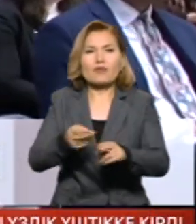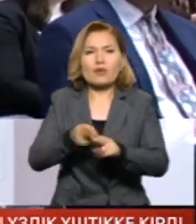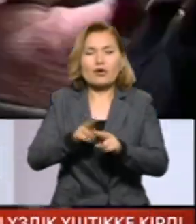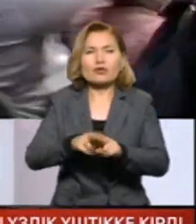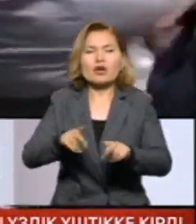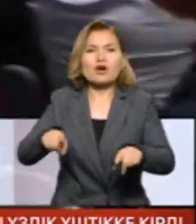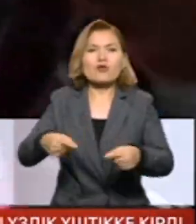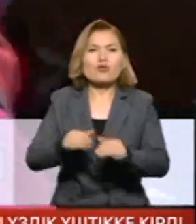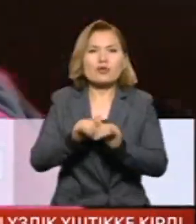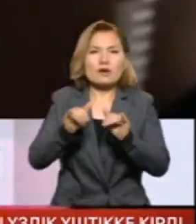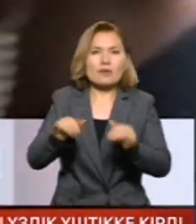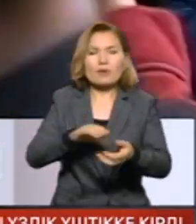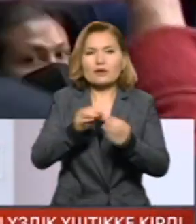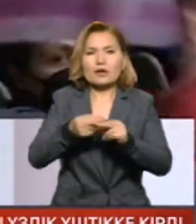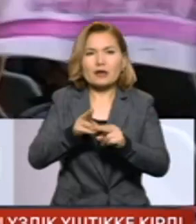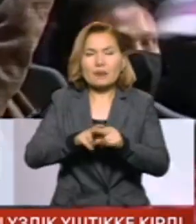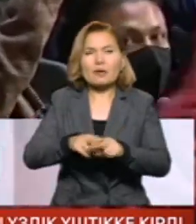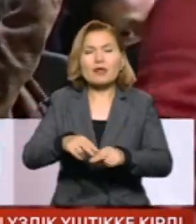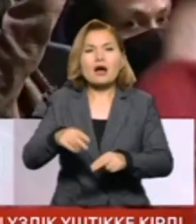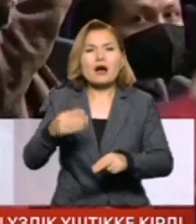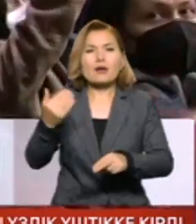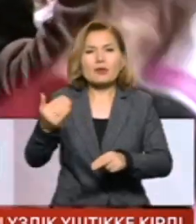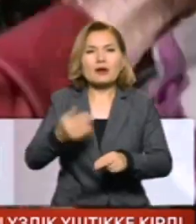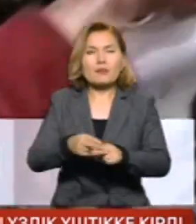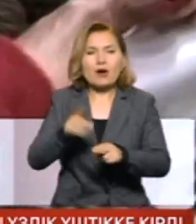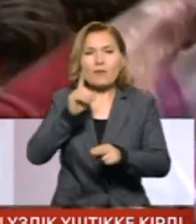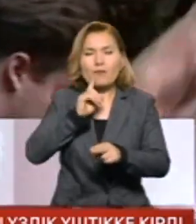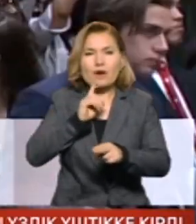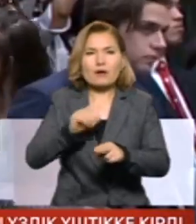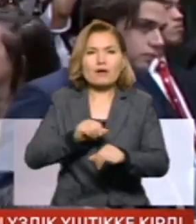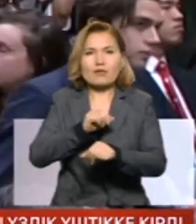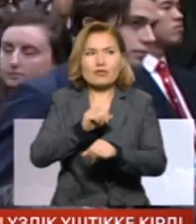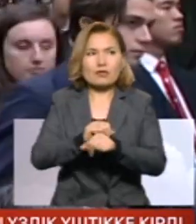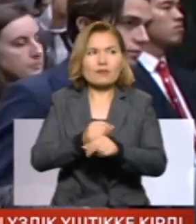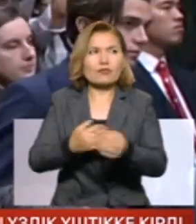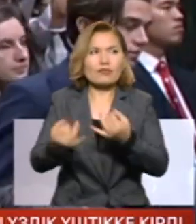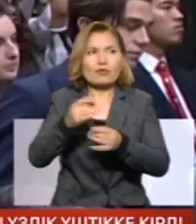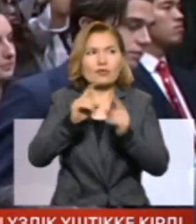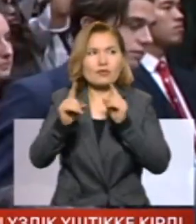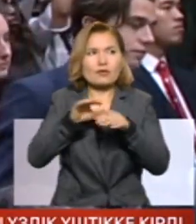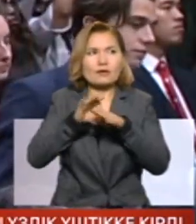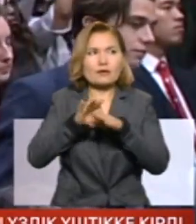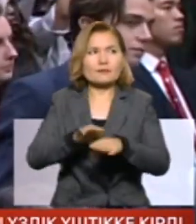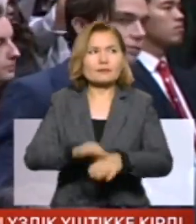жол ашады деп мәлімдеді. Алайда гуманитарлық мақсатта үзіліс керек екенін де алға тартты.